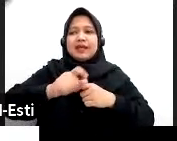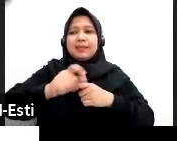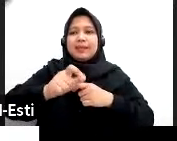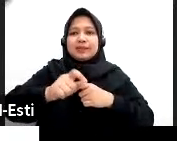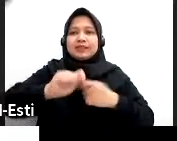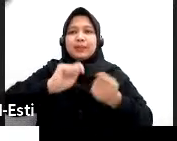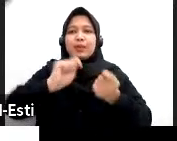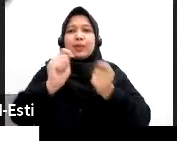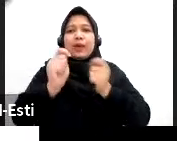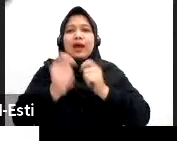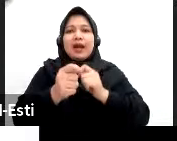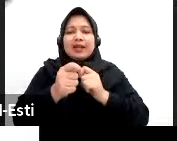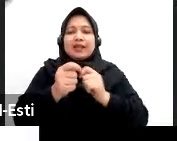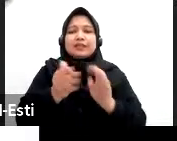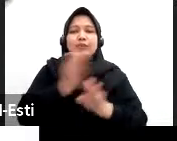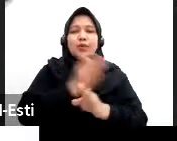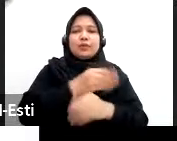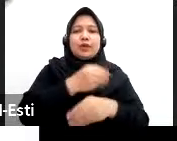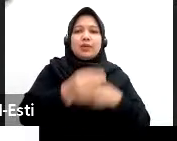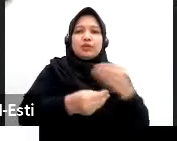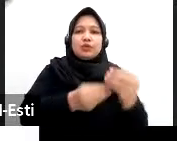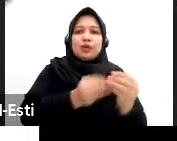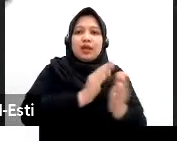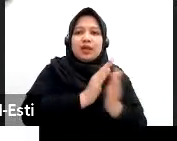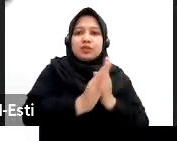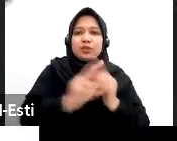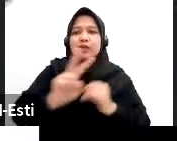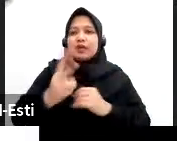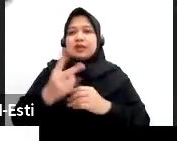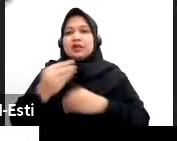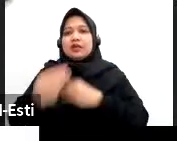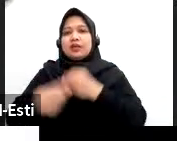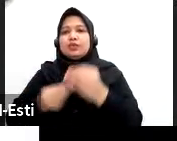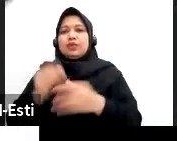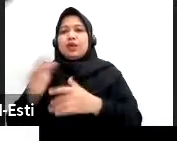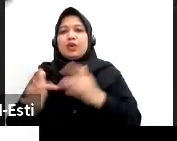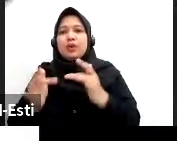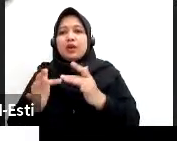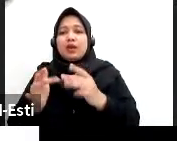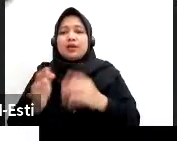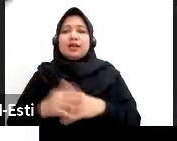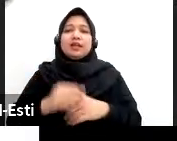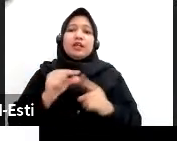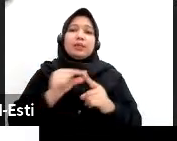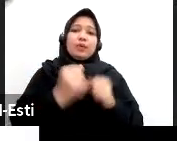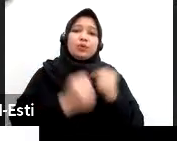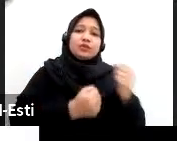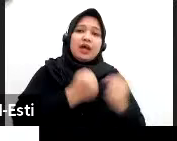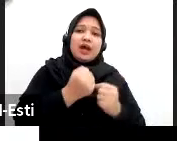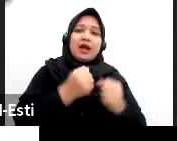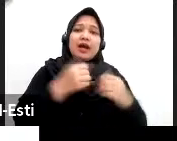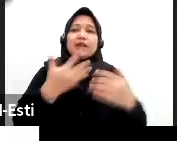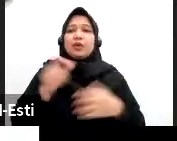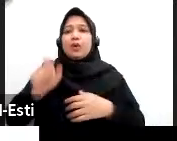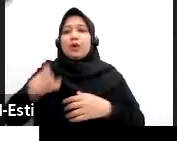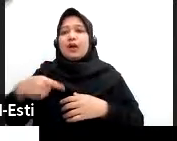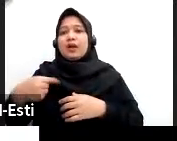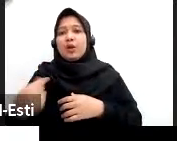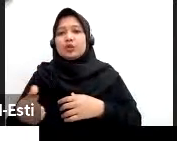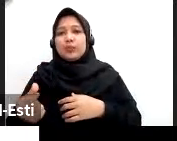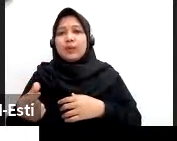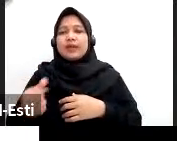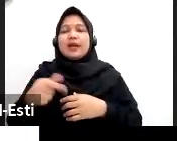online dari sisi penjual maupun DC pelaku usaha maupun konsumen gitu ya dan di situ saya Gerakan mendorong